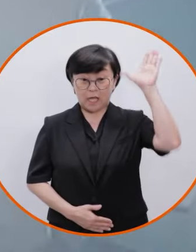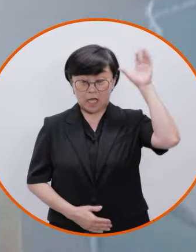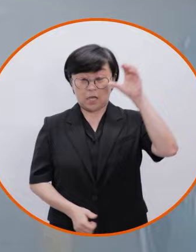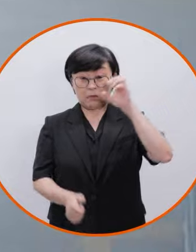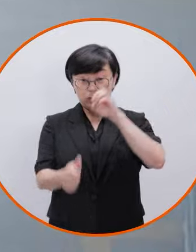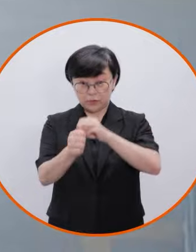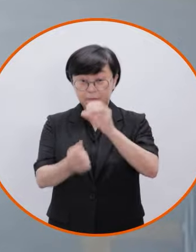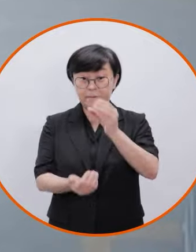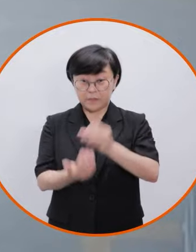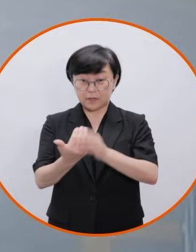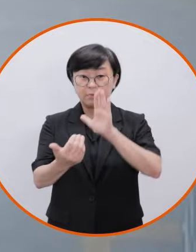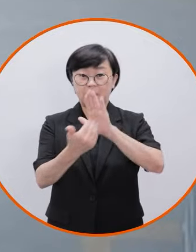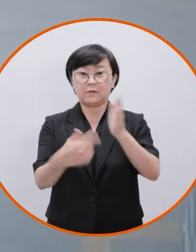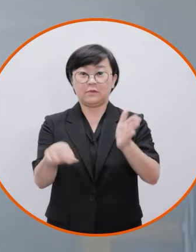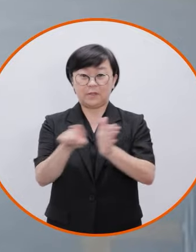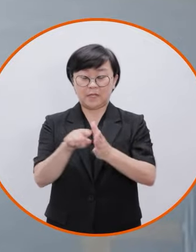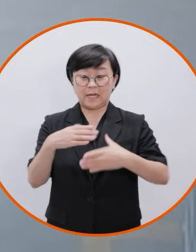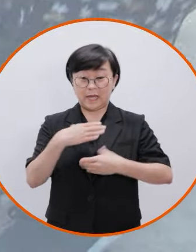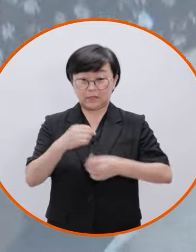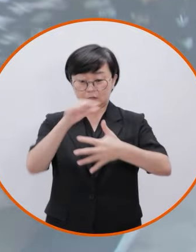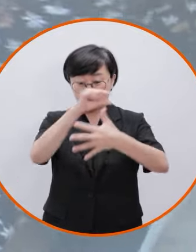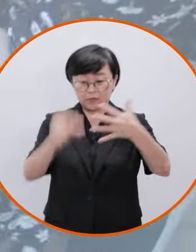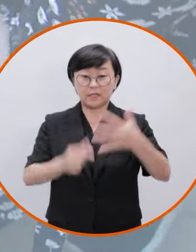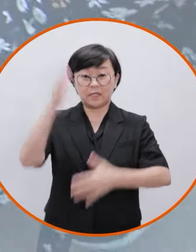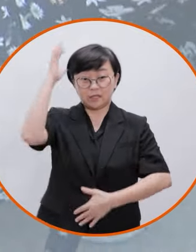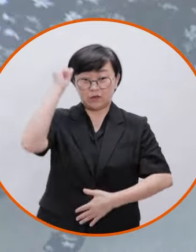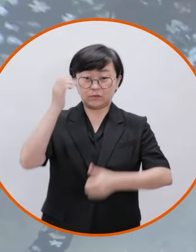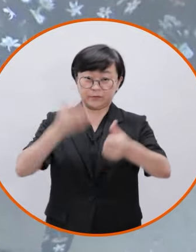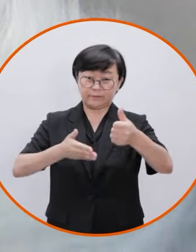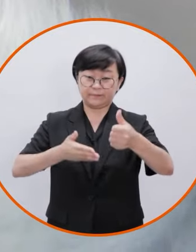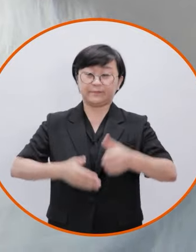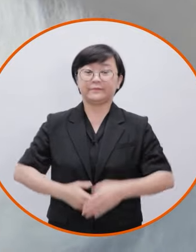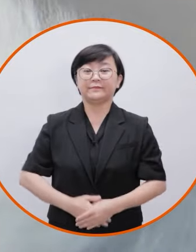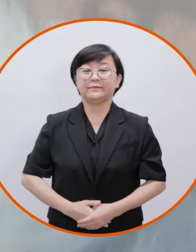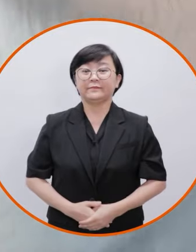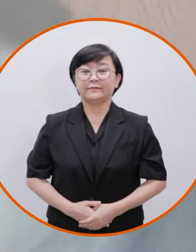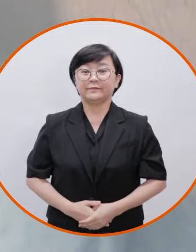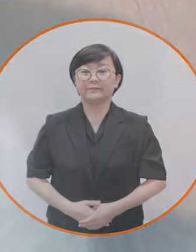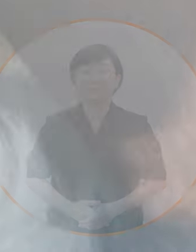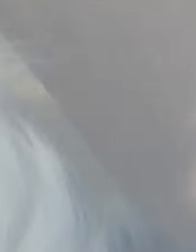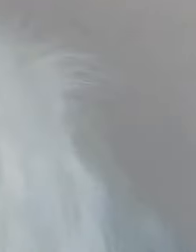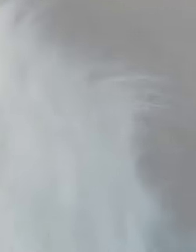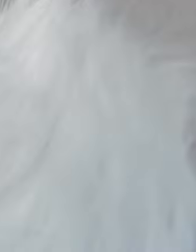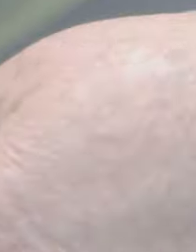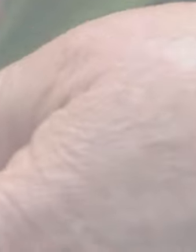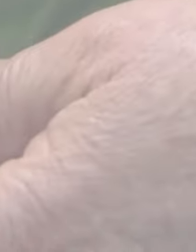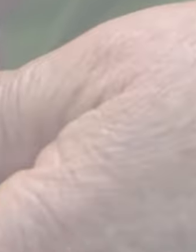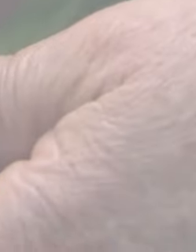개물림 사고를 예방하기 위해 안전수칙을 기억해 주세요.